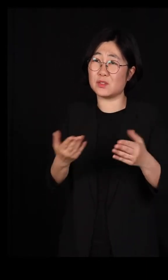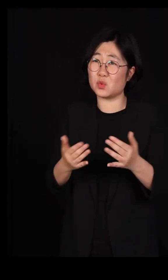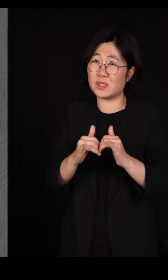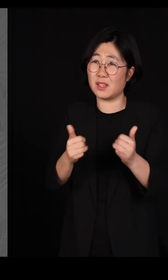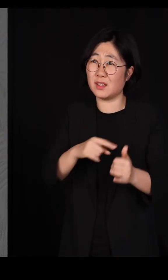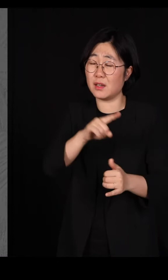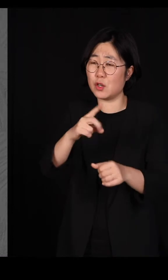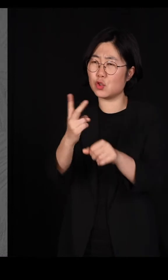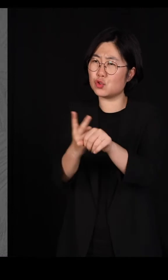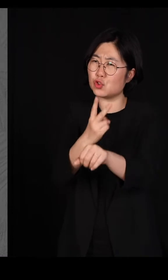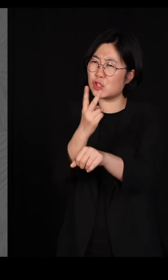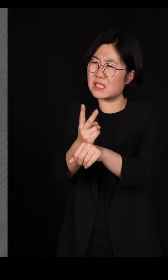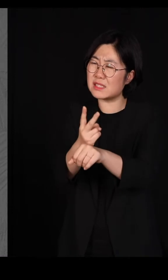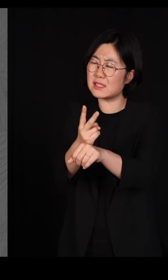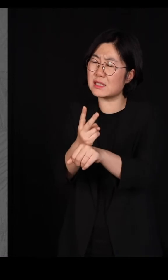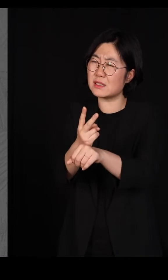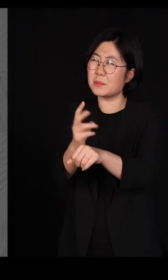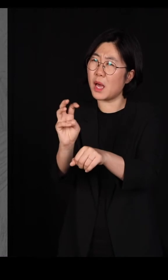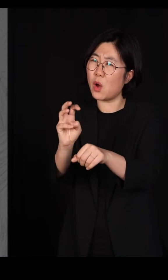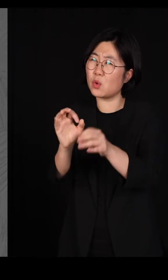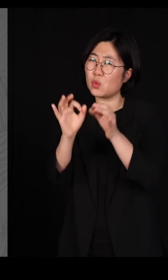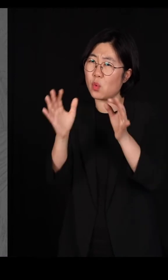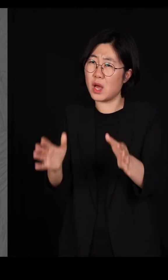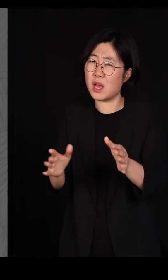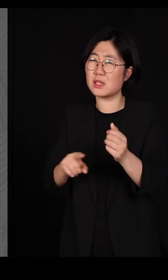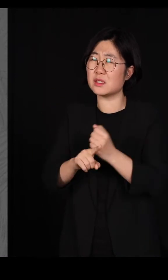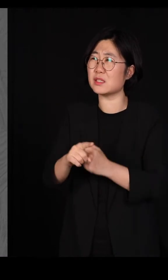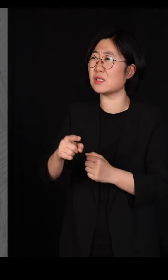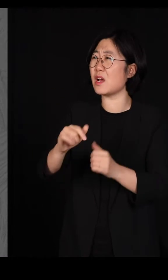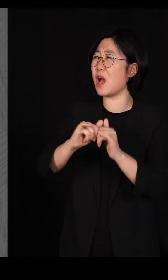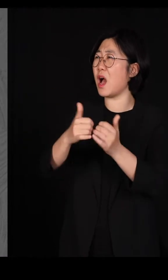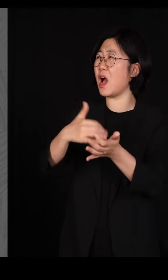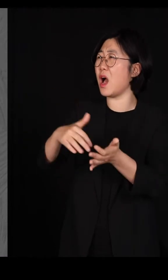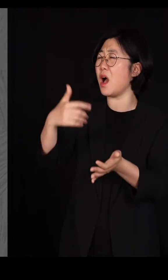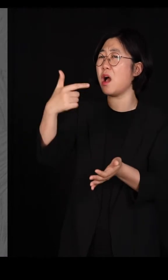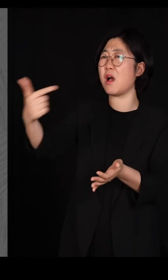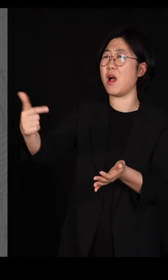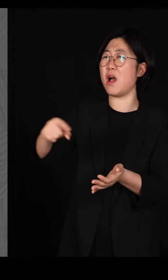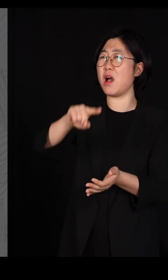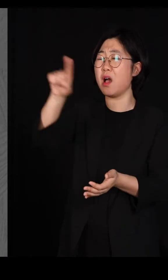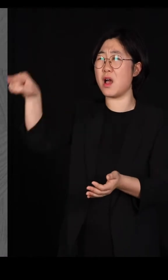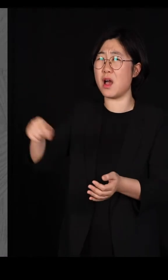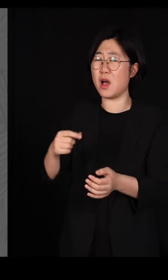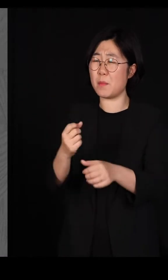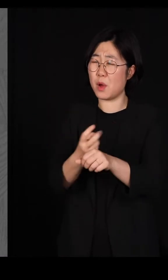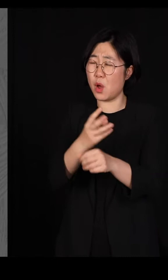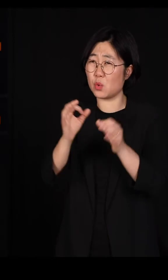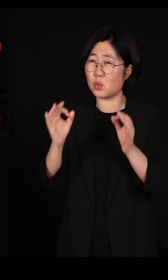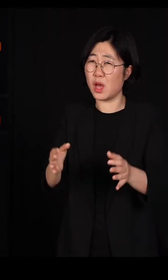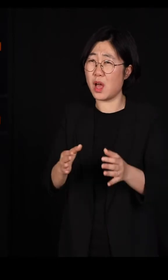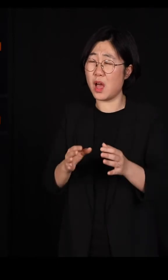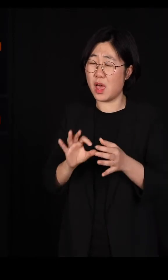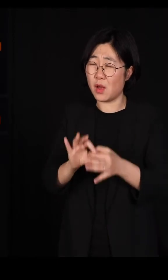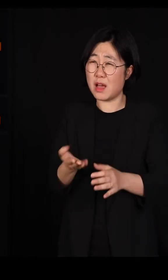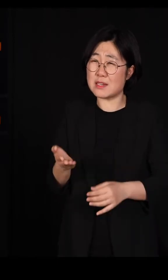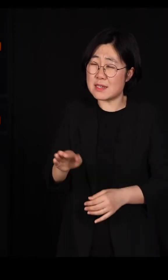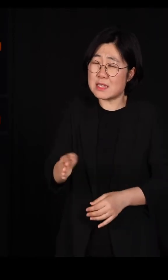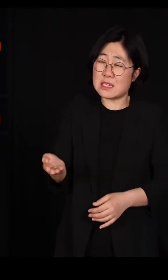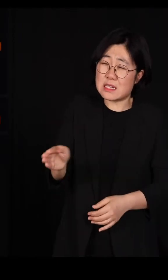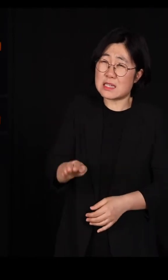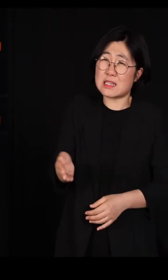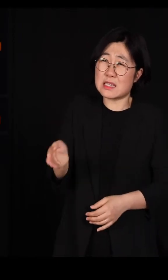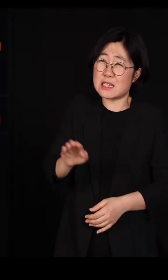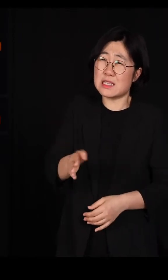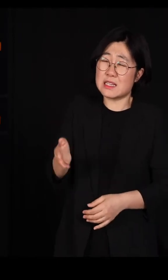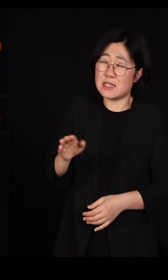노동자분들이 2시간 반 동안 수백 명의 전을 부치고 몇 시간 동안 튀기고 하다가 질식한다고 해요.